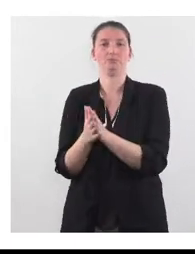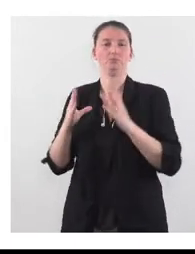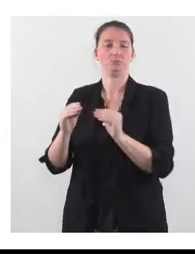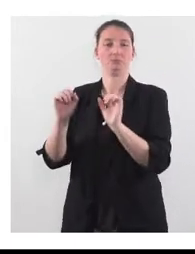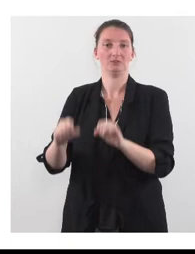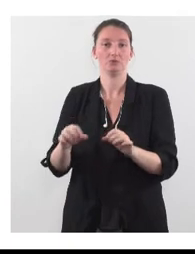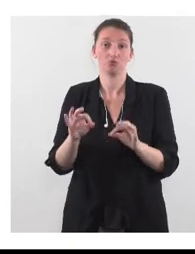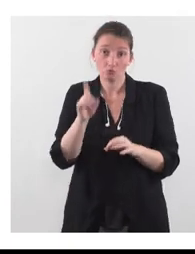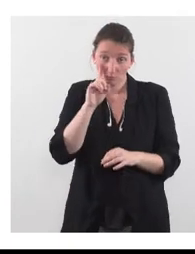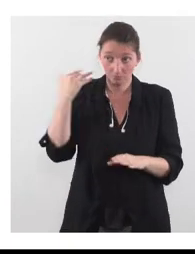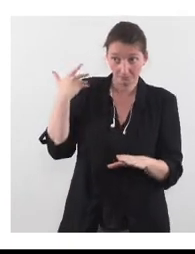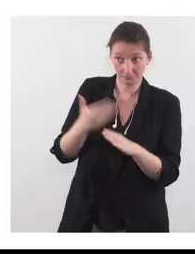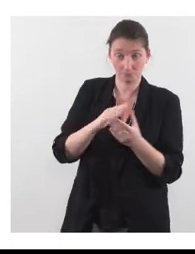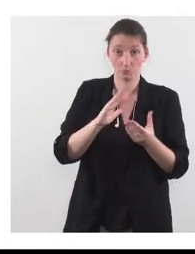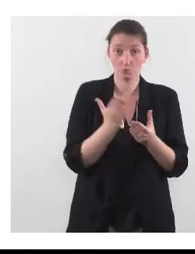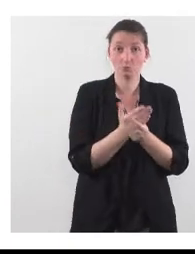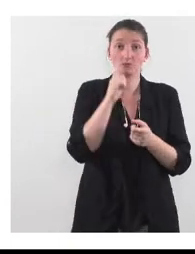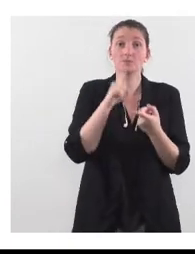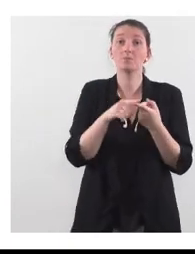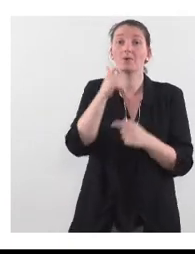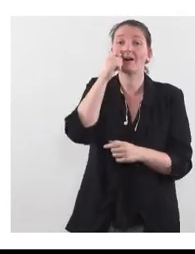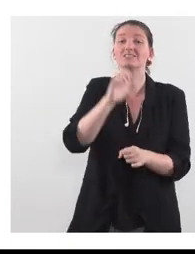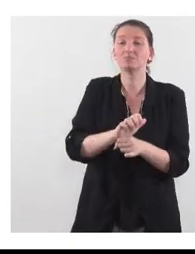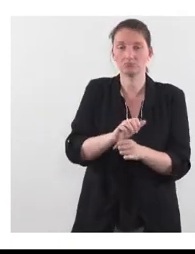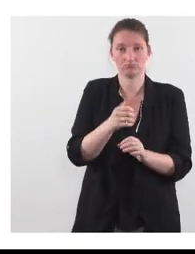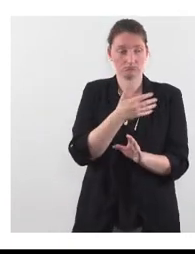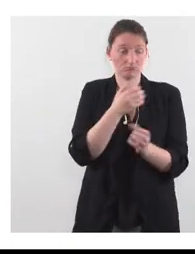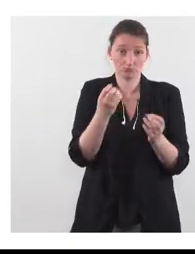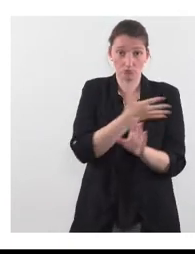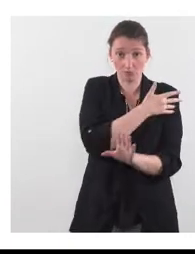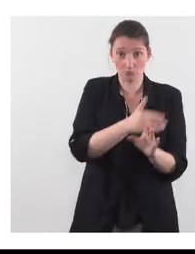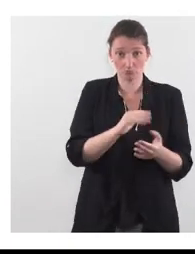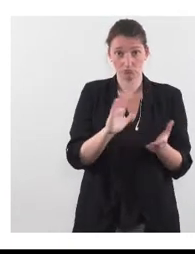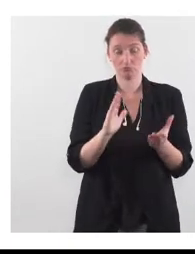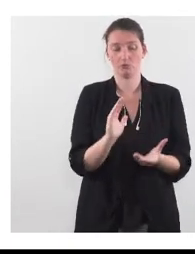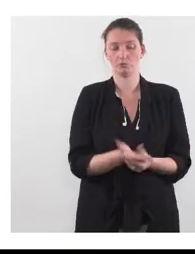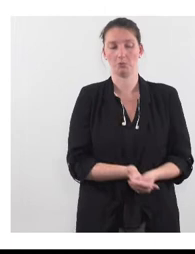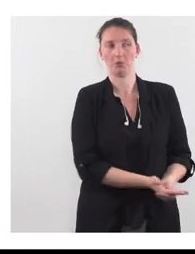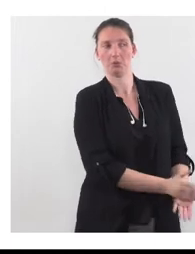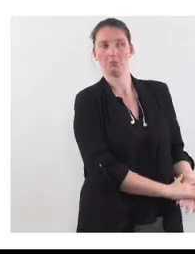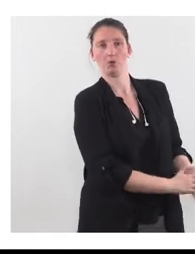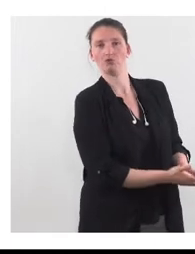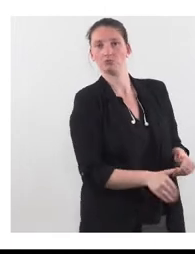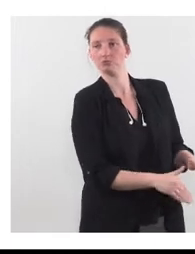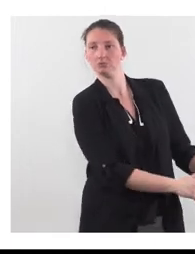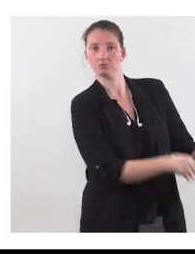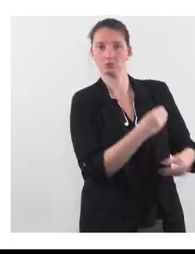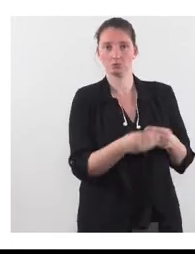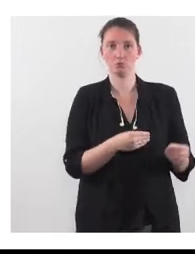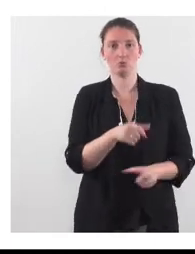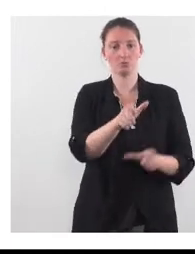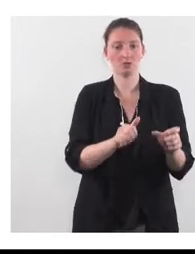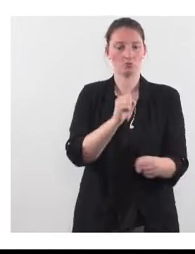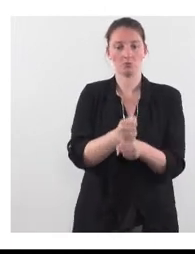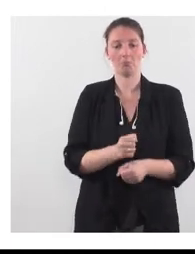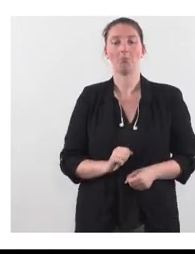qui allaient aboutissaient soit à un classement sans suite, soit à des acquittements. Et donc, la raison